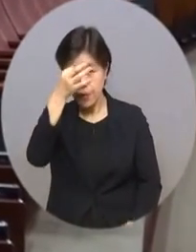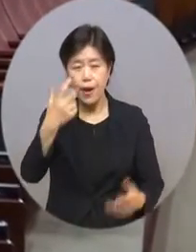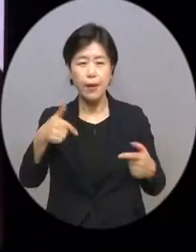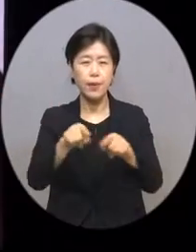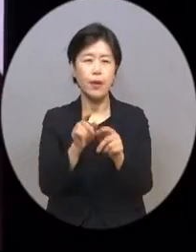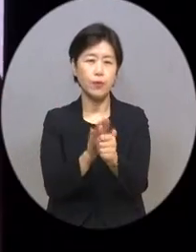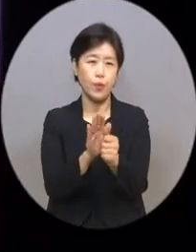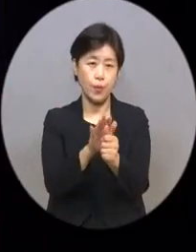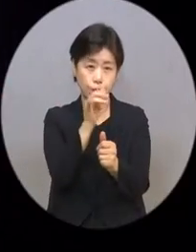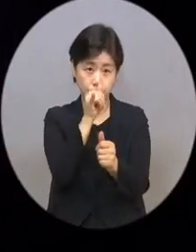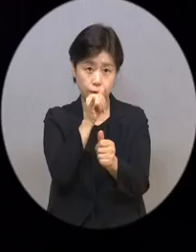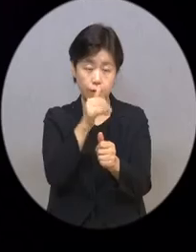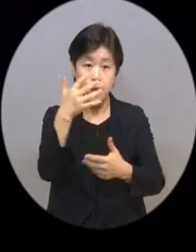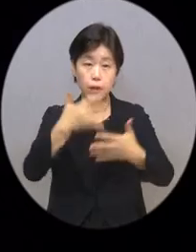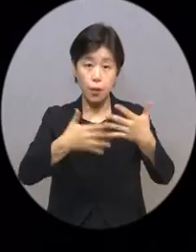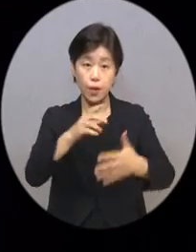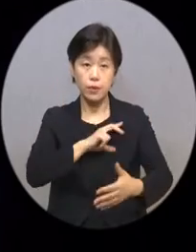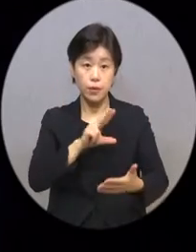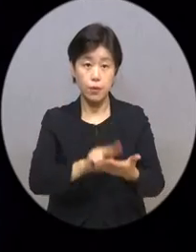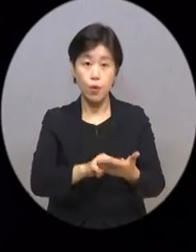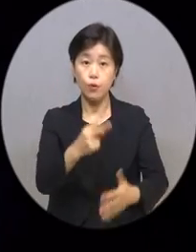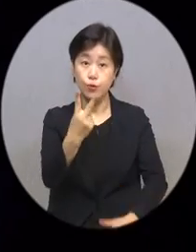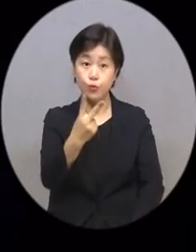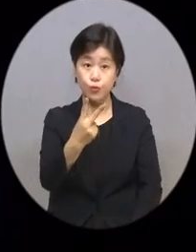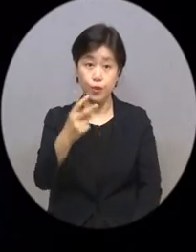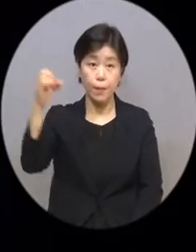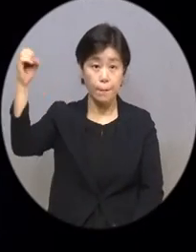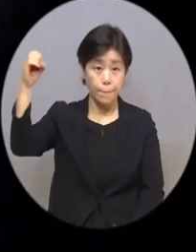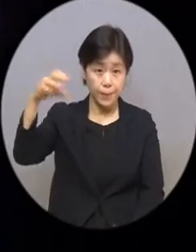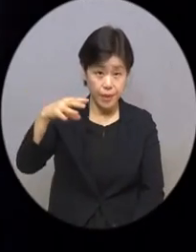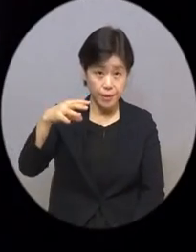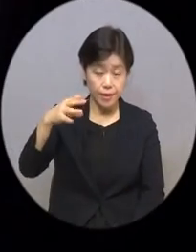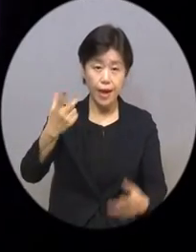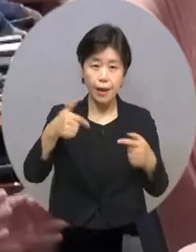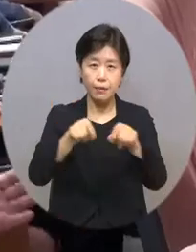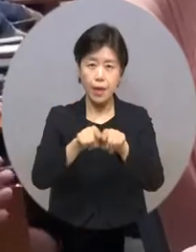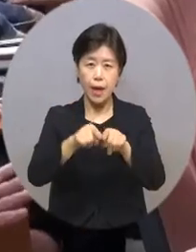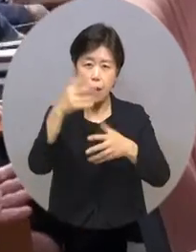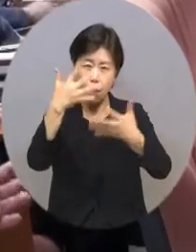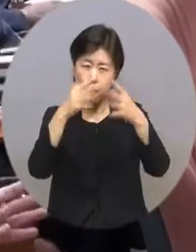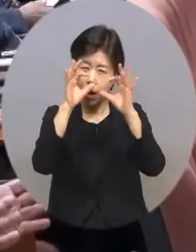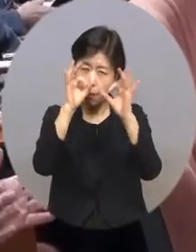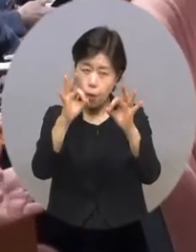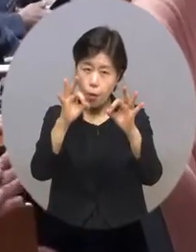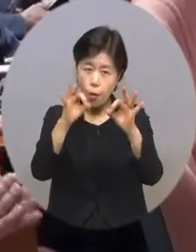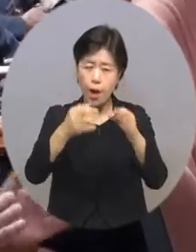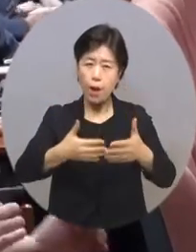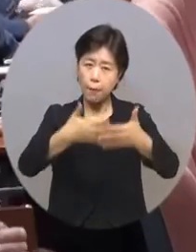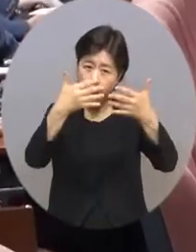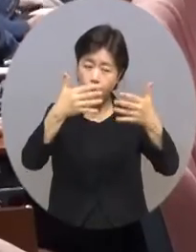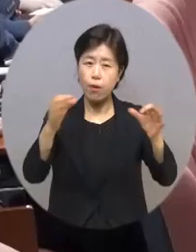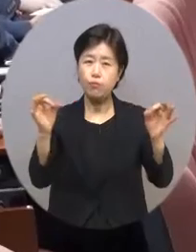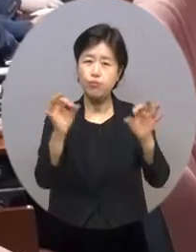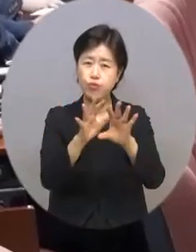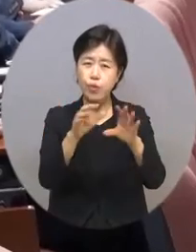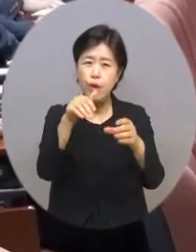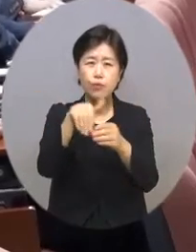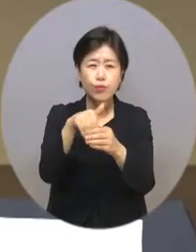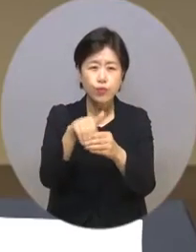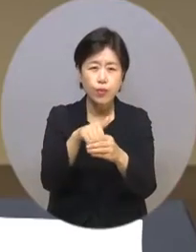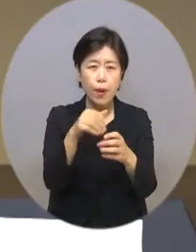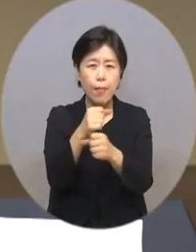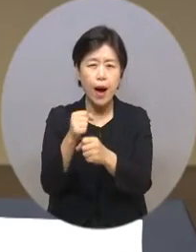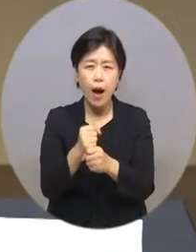포럼은 영화 두 개의 빛, 릴루미노를 함께 감상하며 배리어프리 문화 콘텐츠 제작을